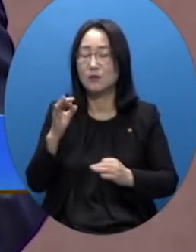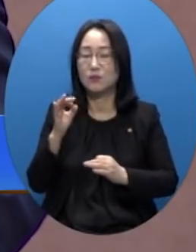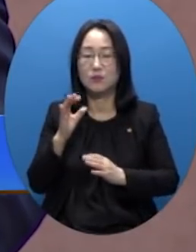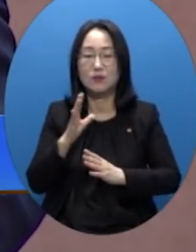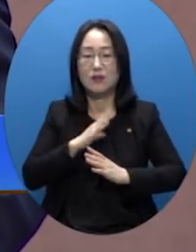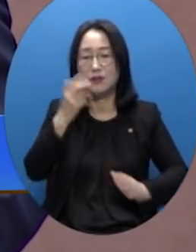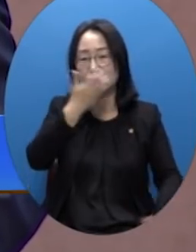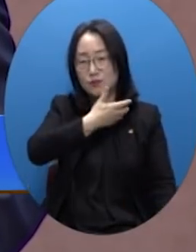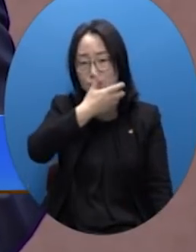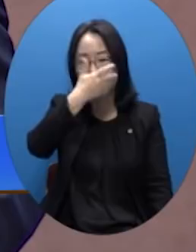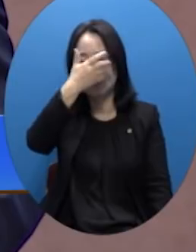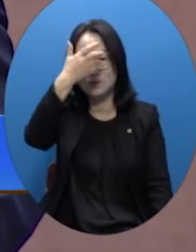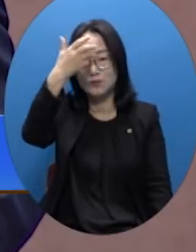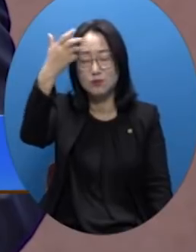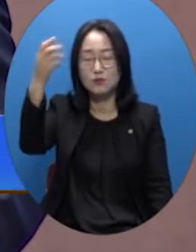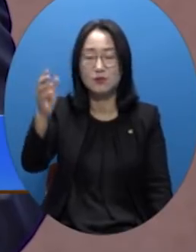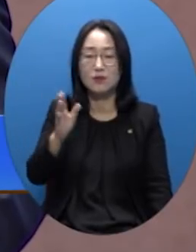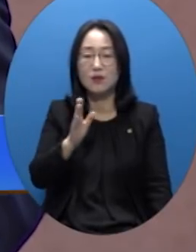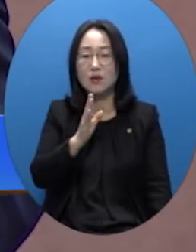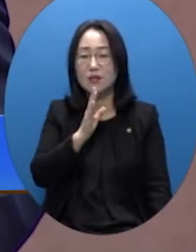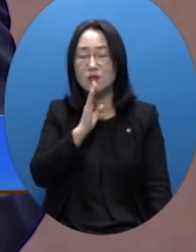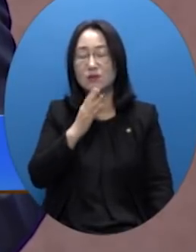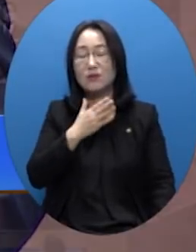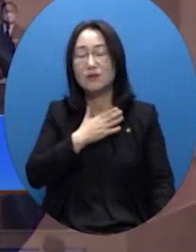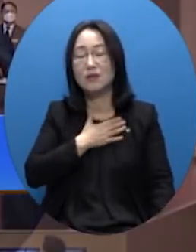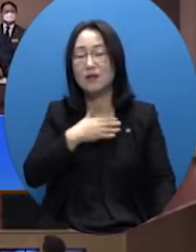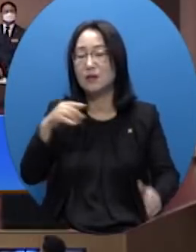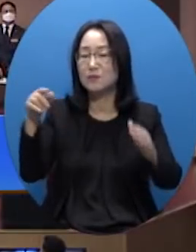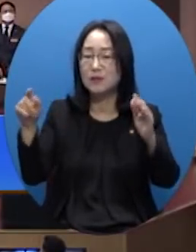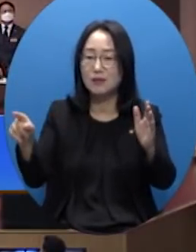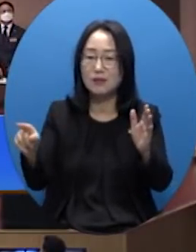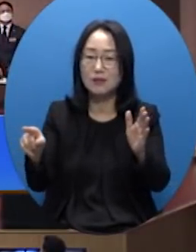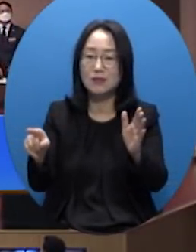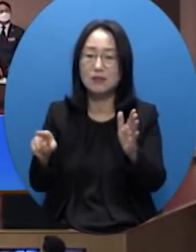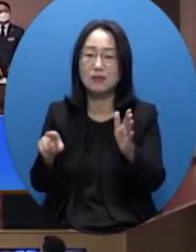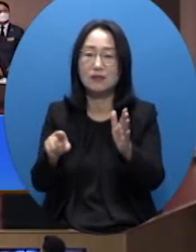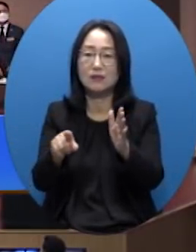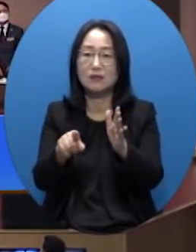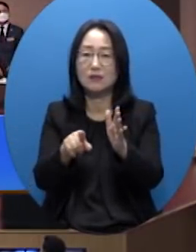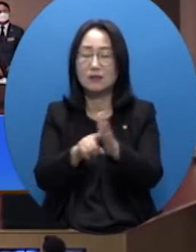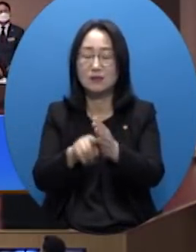나의 롤러로 웃고 밀 청연 아래